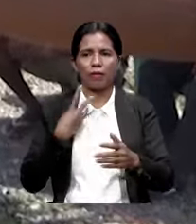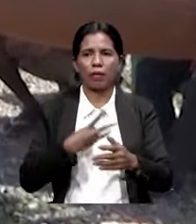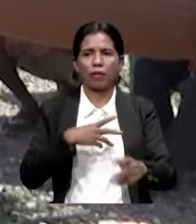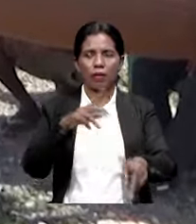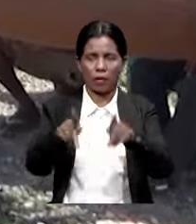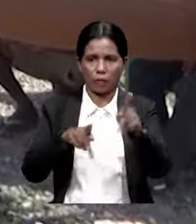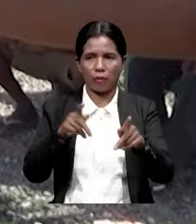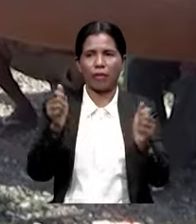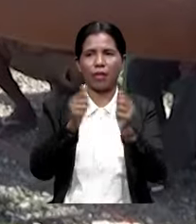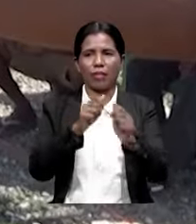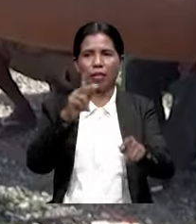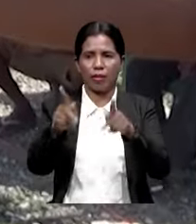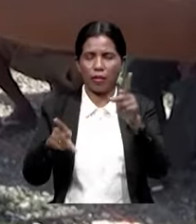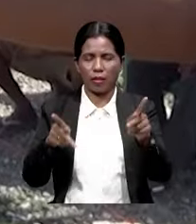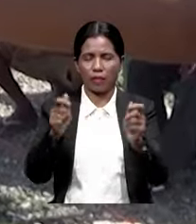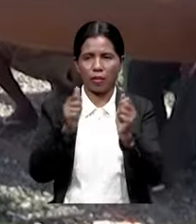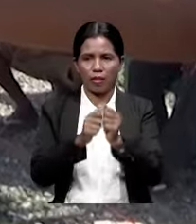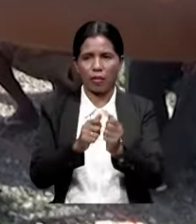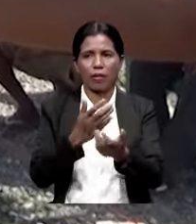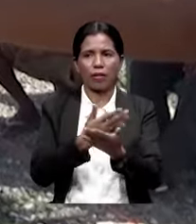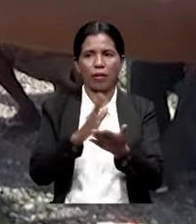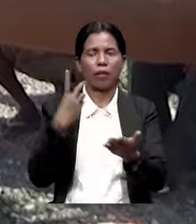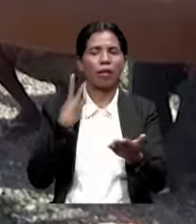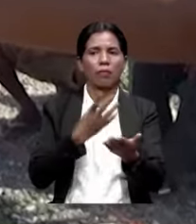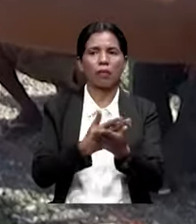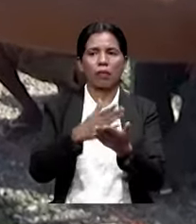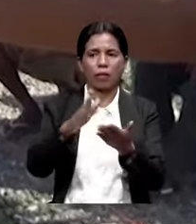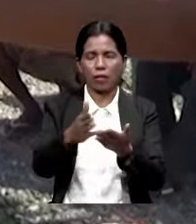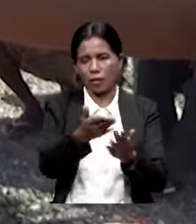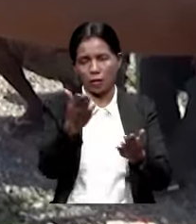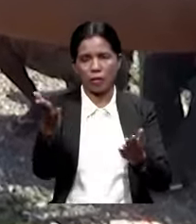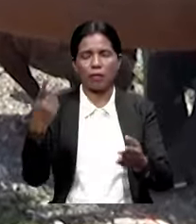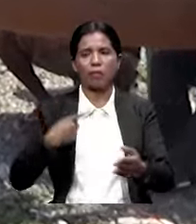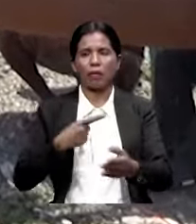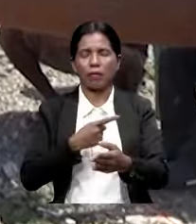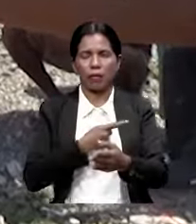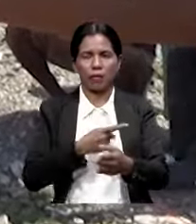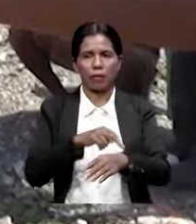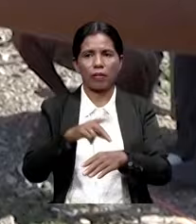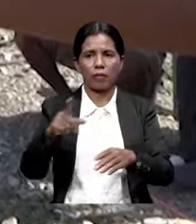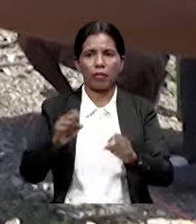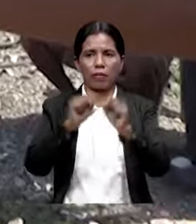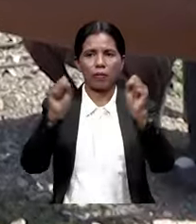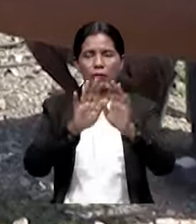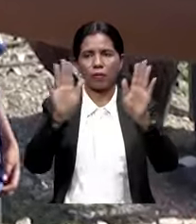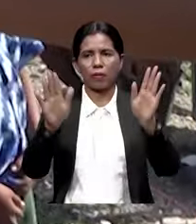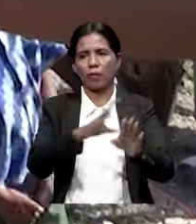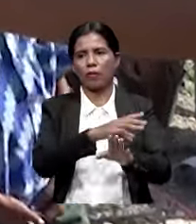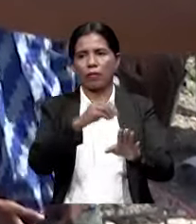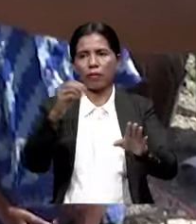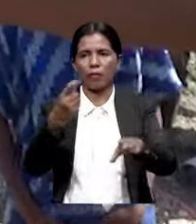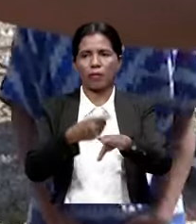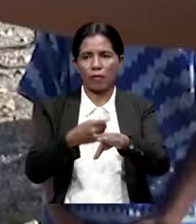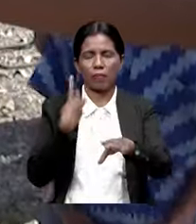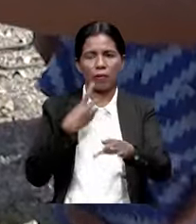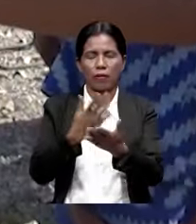ma pola ba malu. Pola modo mo sa mi ma pola ba malu. Itu bocil ha parlamento, coitado. Sábado, domingo, itu bocil ha tempo mai hola neti